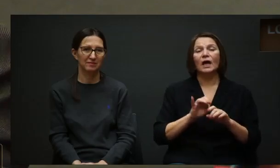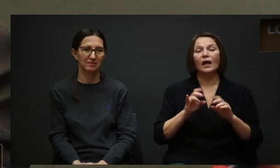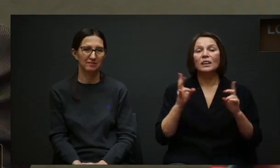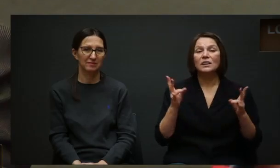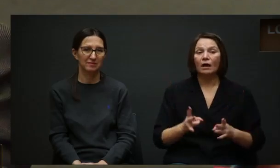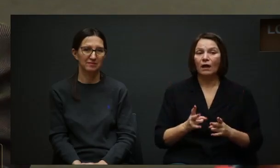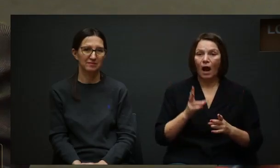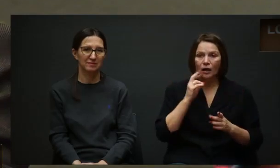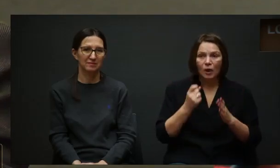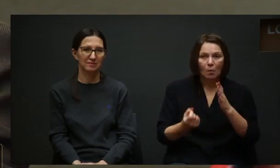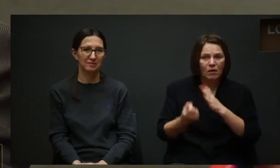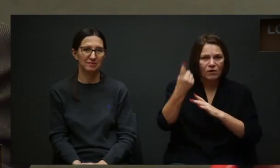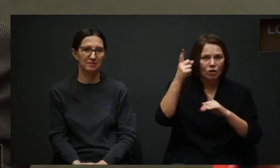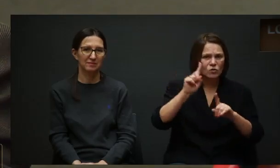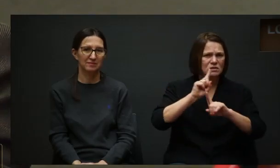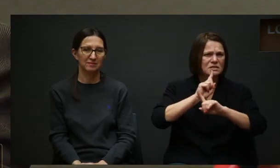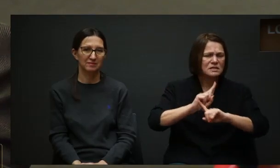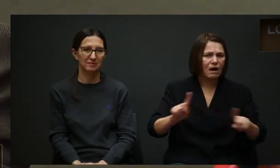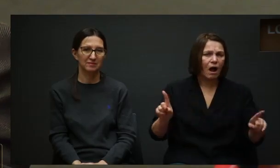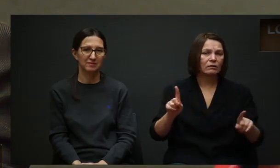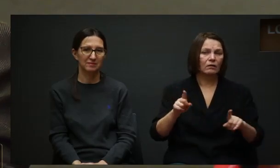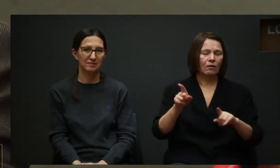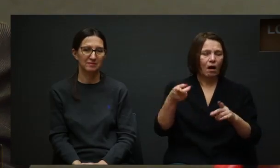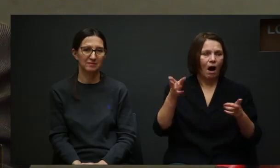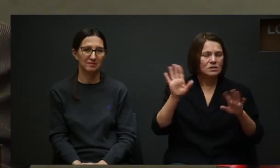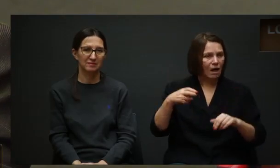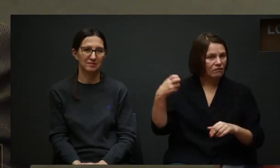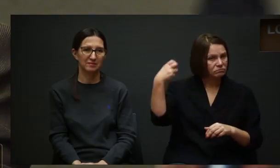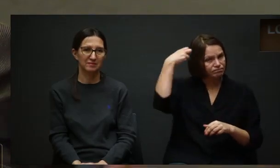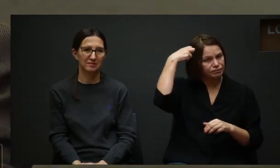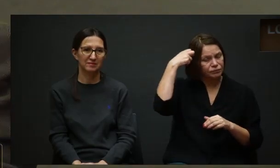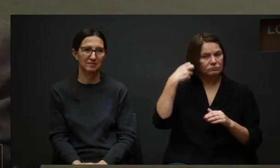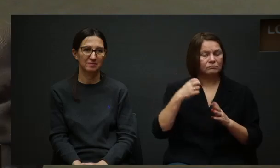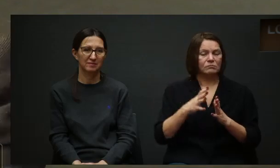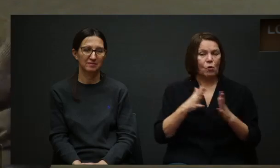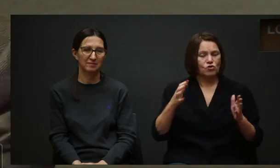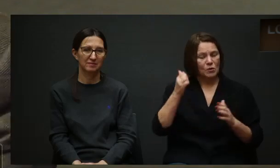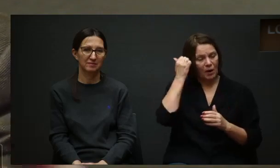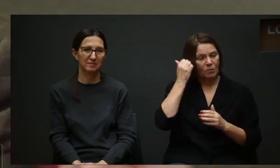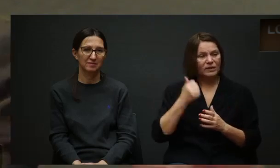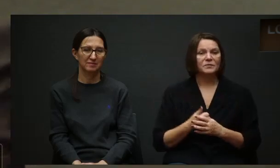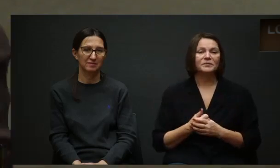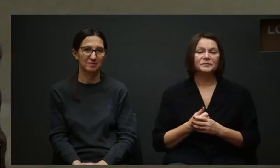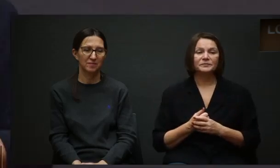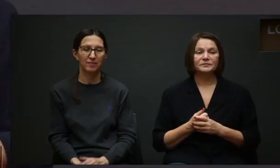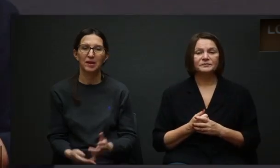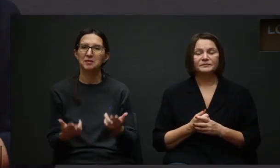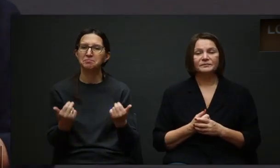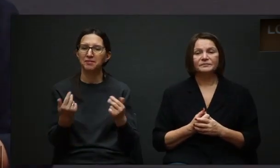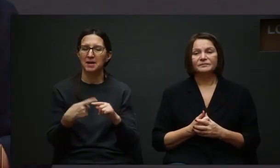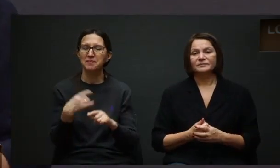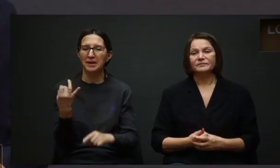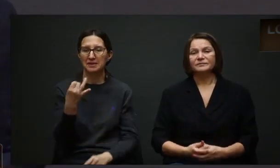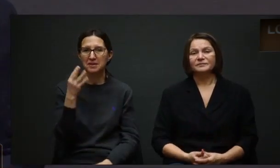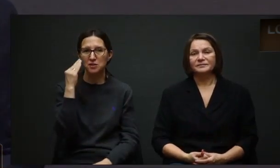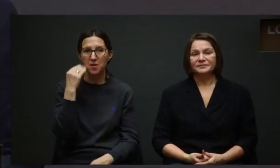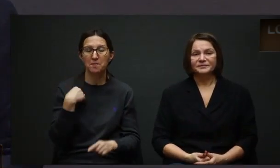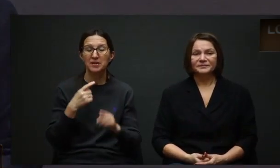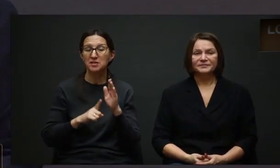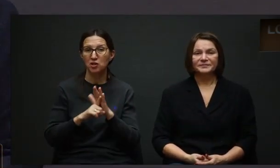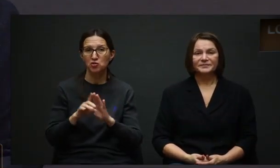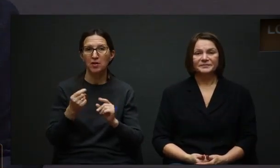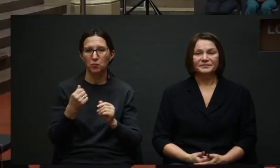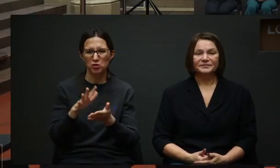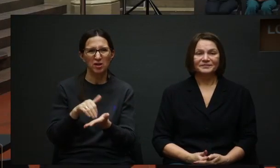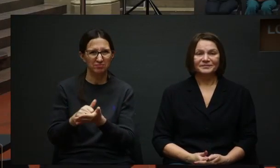появлялось такое странное, оно вот оставило в голове больше отпечатков. Да, это интересно. Мы, значит, с самого начала